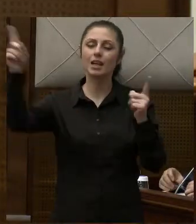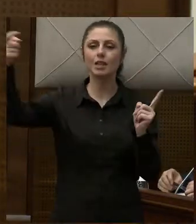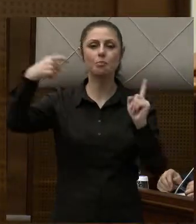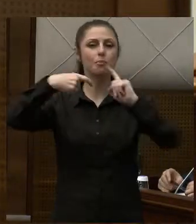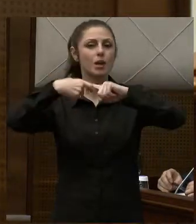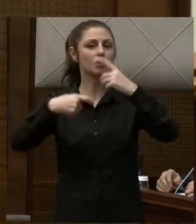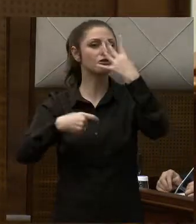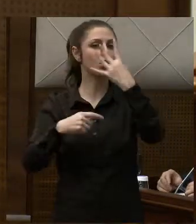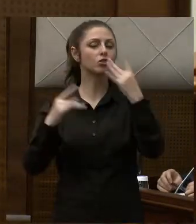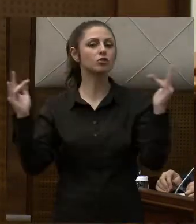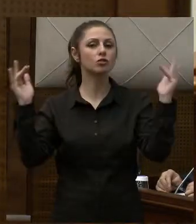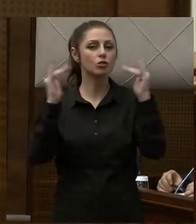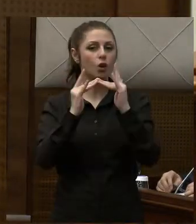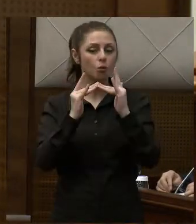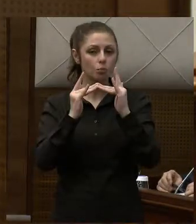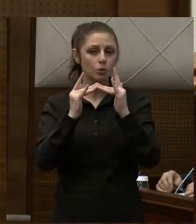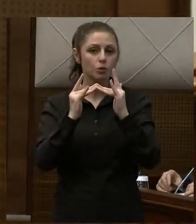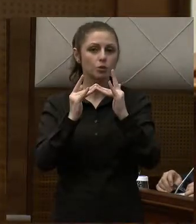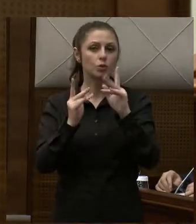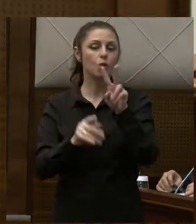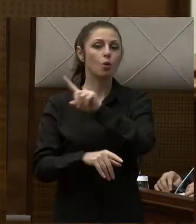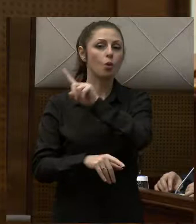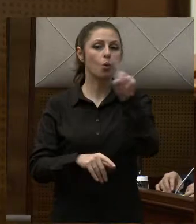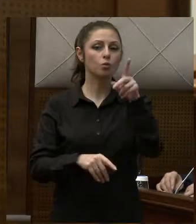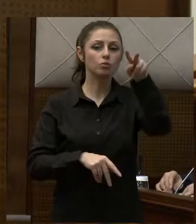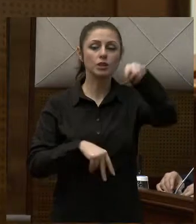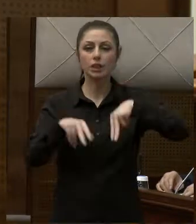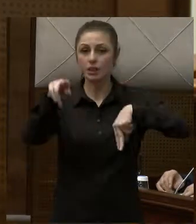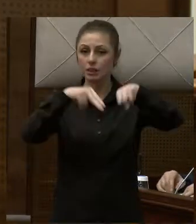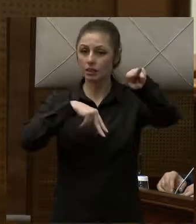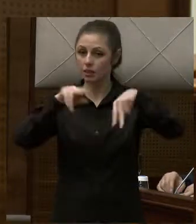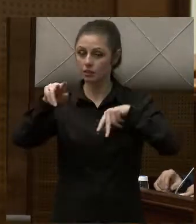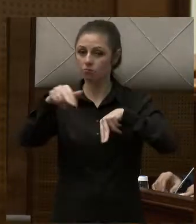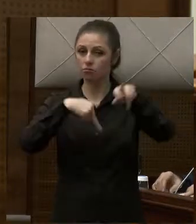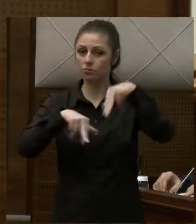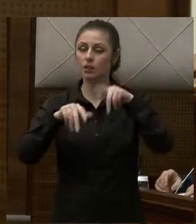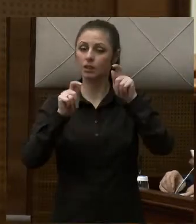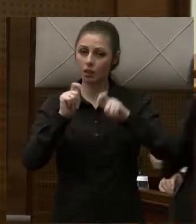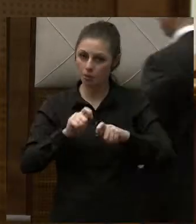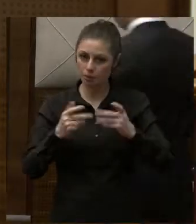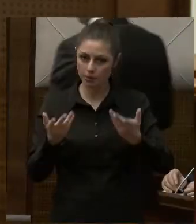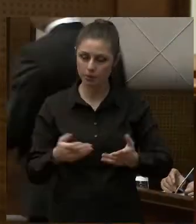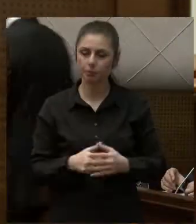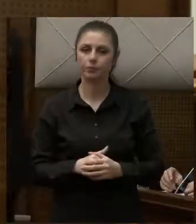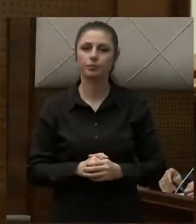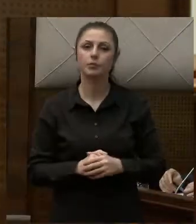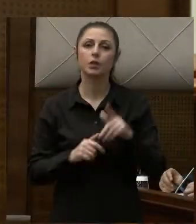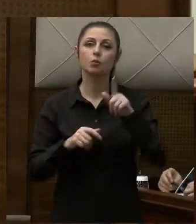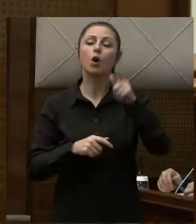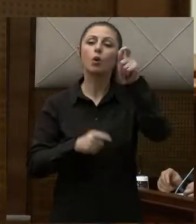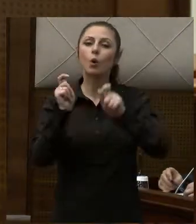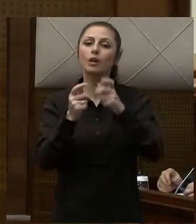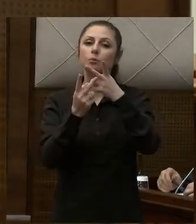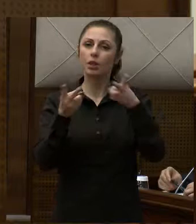4 tane köprümüzün 10 şeritli yolumuzun yapılması, 30 milyonluk bir yatırımla halka kazandırılması, kullanıma